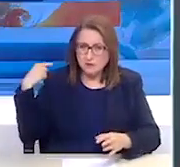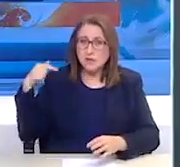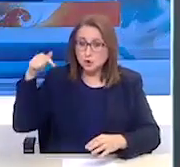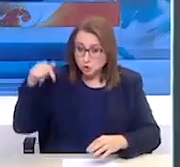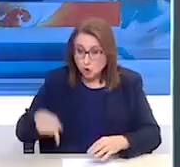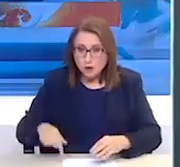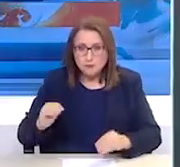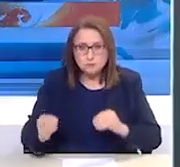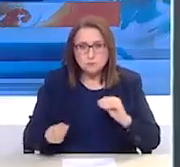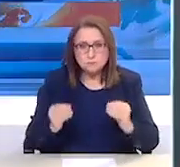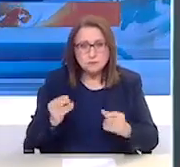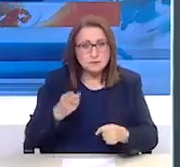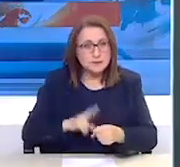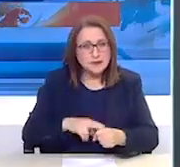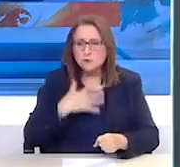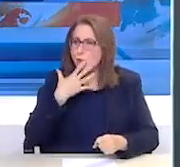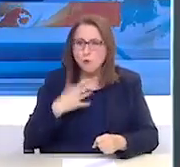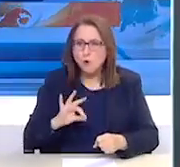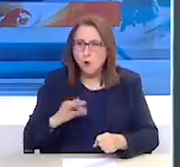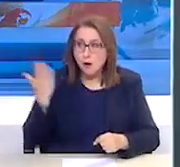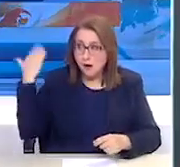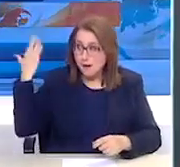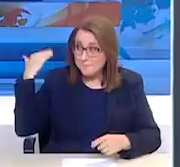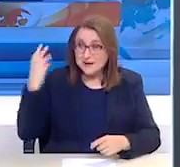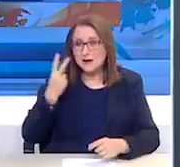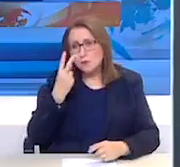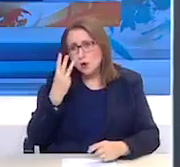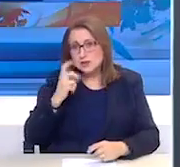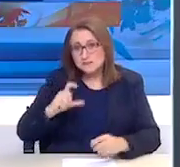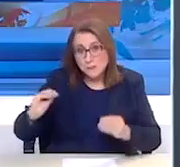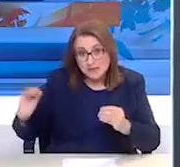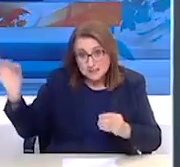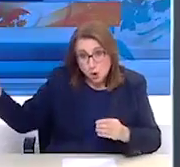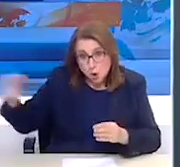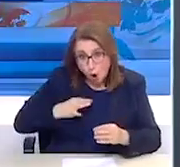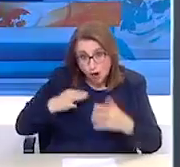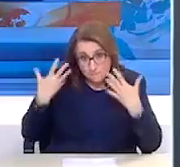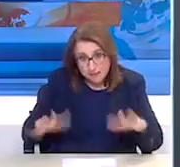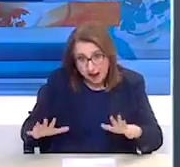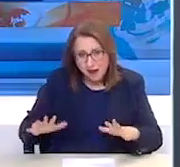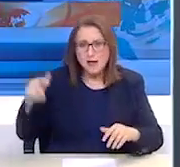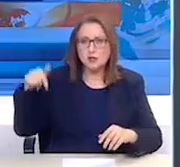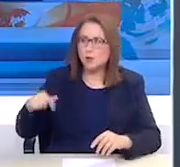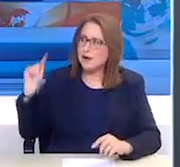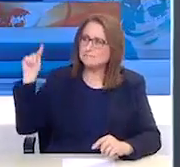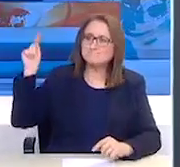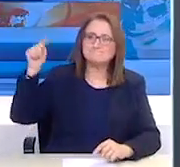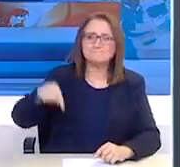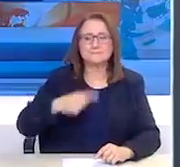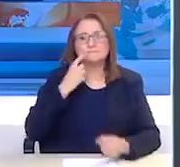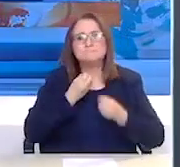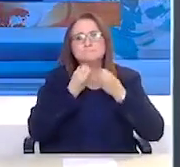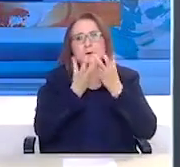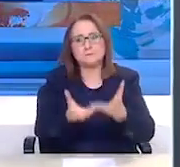κάποιος στο θάνατο. Επίσης, αντιπροσωπεύουν αυτό που σας έχω πει πολλές φορές στο παρελθόν, πως από αυτούς που μπαίνουν στις ΜΕΘ,